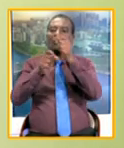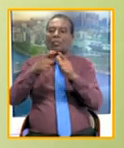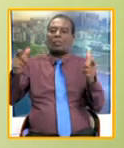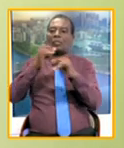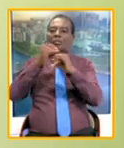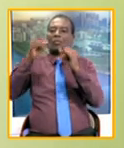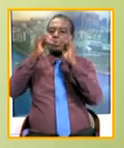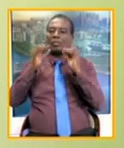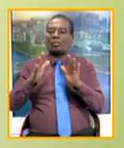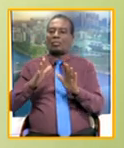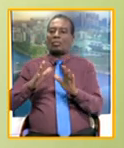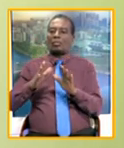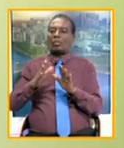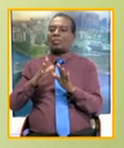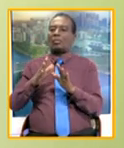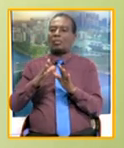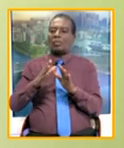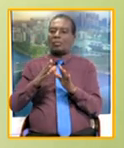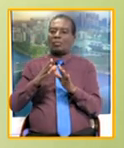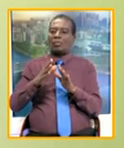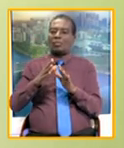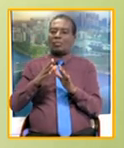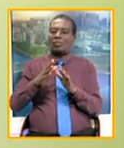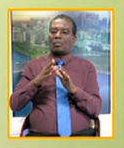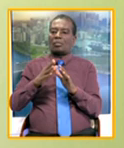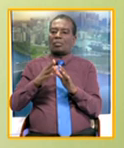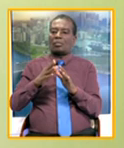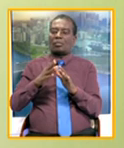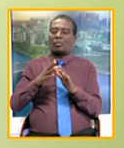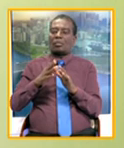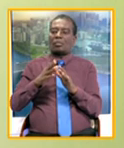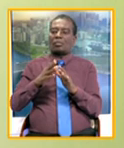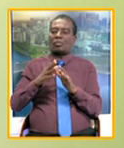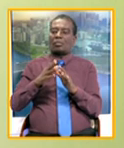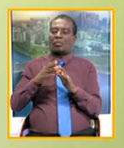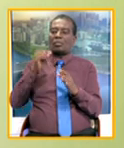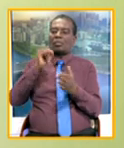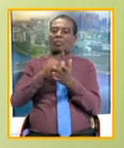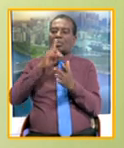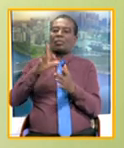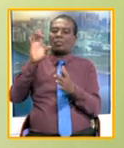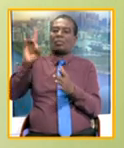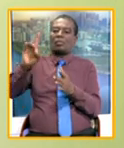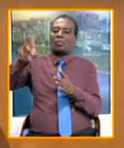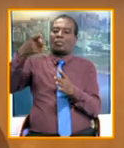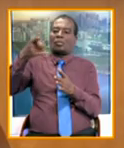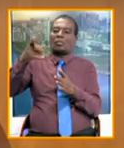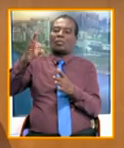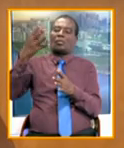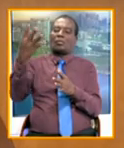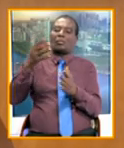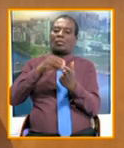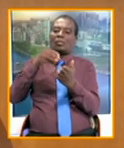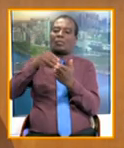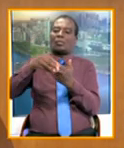entreprises, en abrégé FSGE, ce sont 8,4 milliards